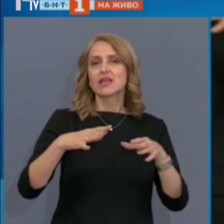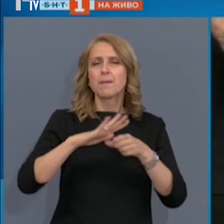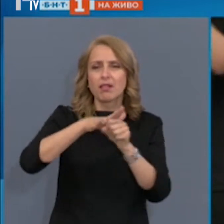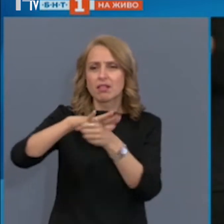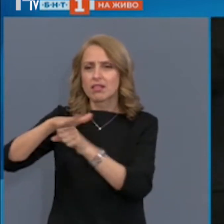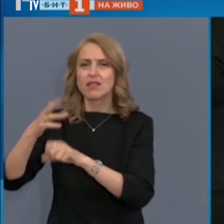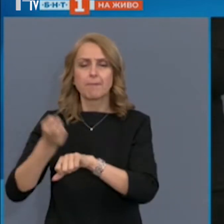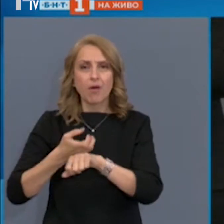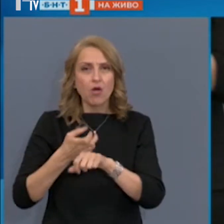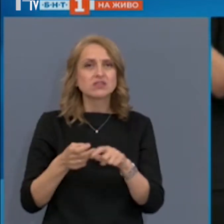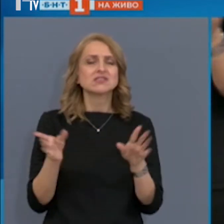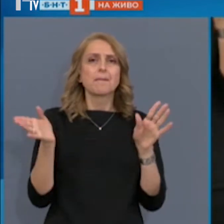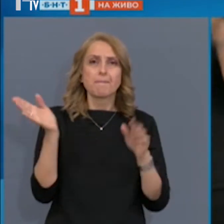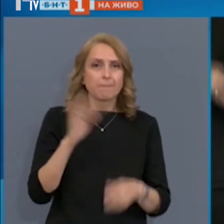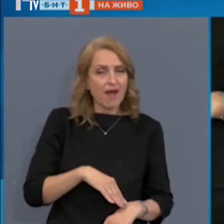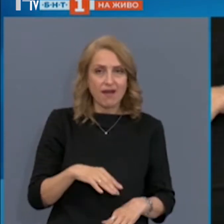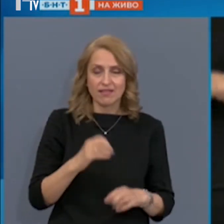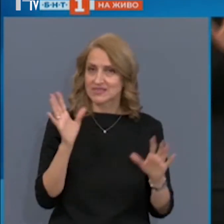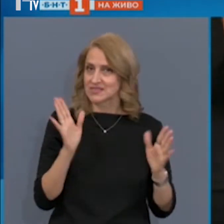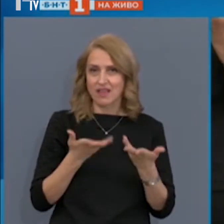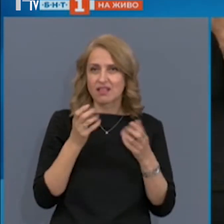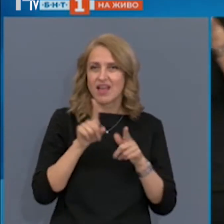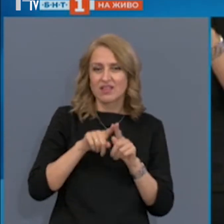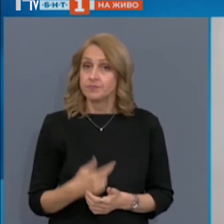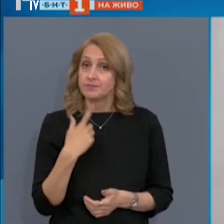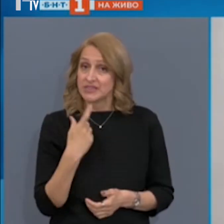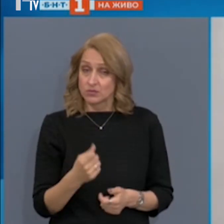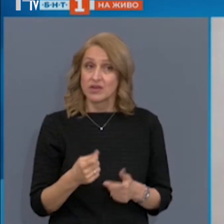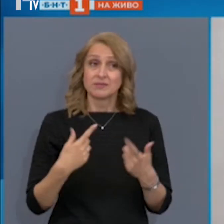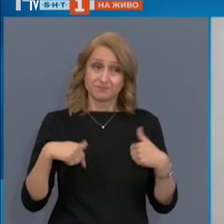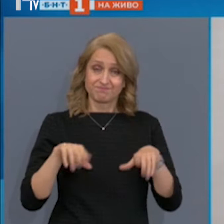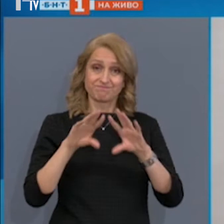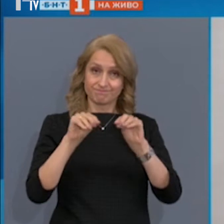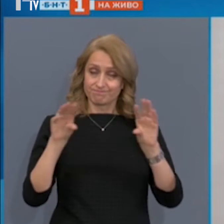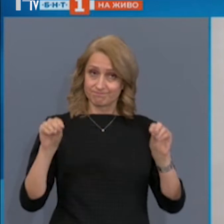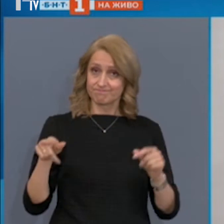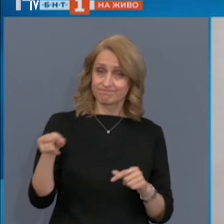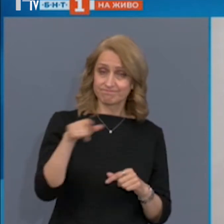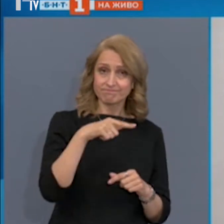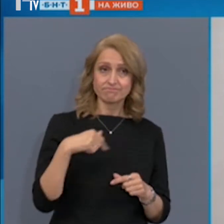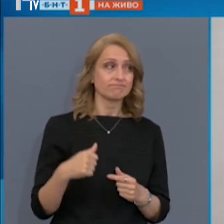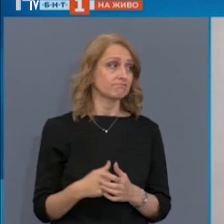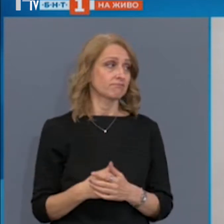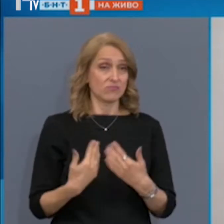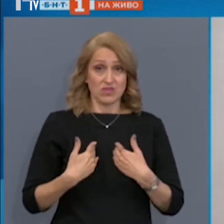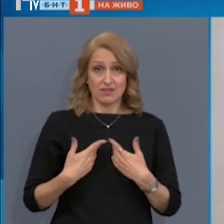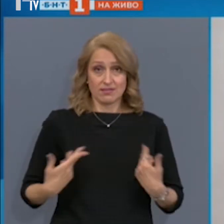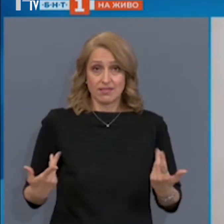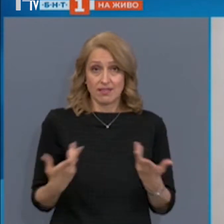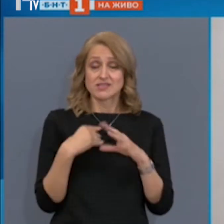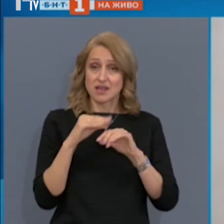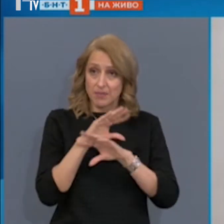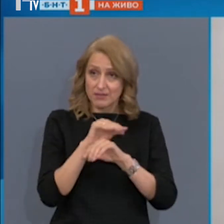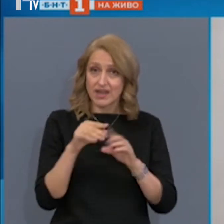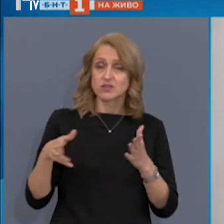и изживяване пак на тая криза, на която бяхме свидетели в края на ноември. Апела, който е от нас страна,